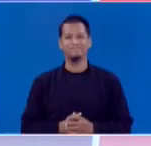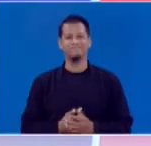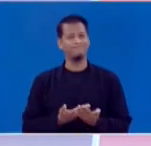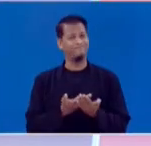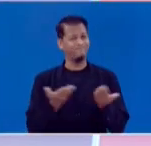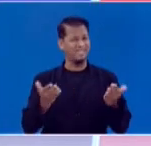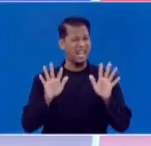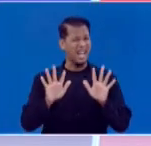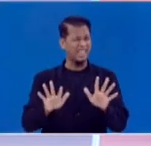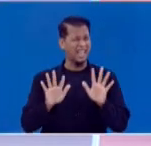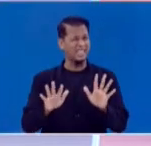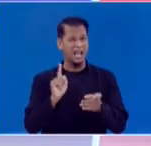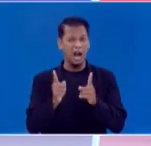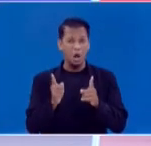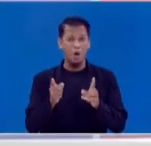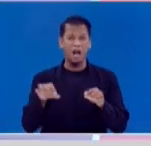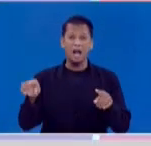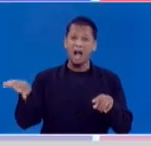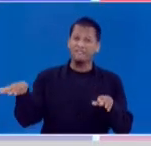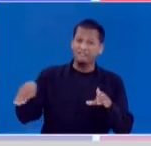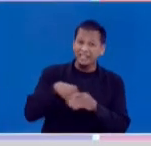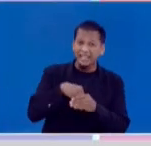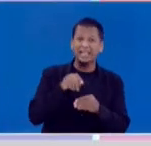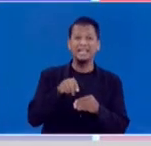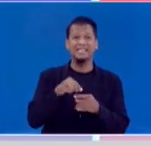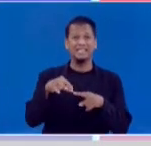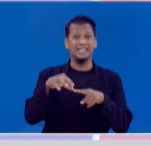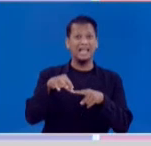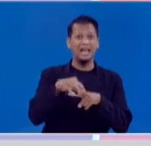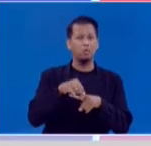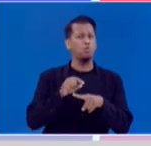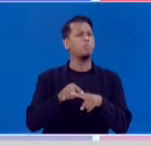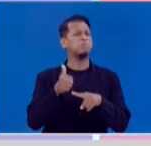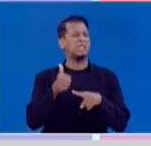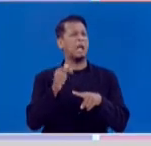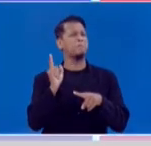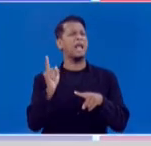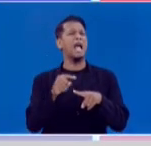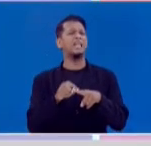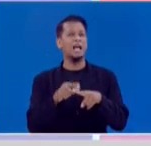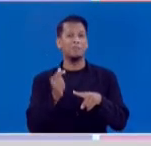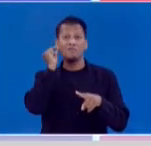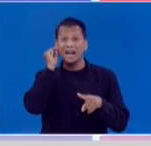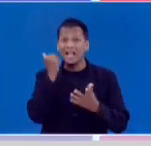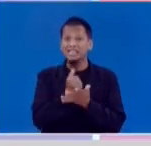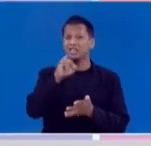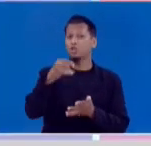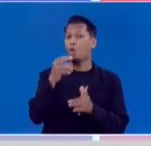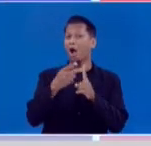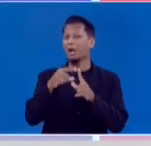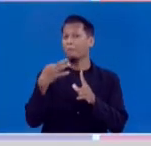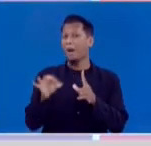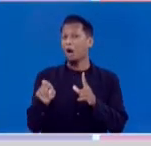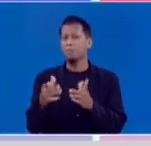Pemirsa, berhati-hatilah memaksakan cincin kawin di jari Anda bisa berakibat fatal. Seorang wanita di Johar Baru, Jakarta terpaksa meminta bantuan